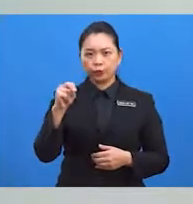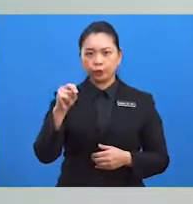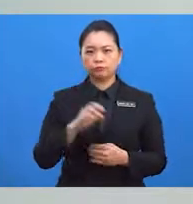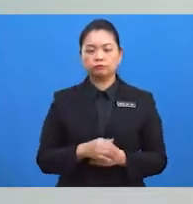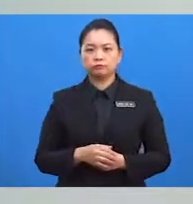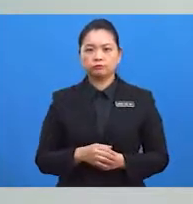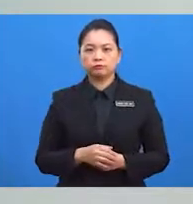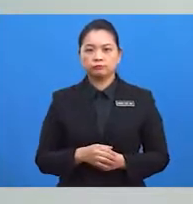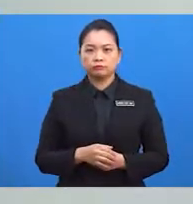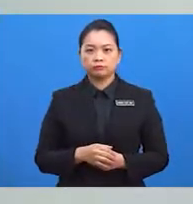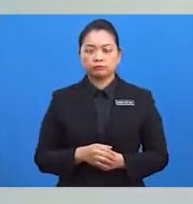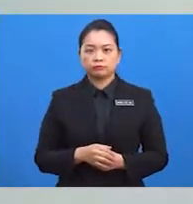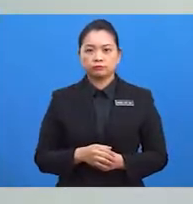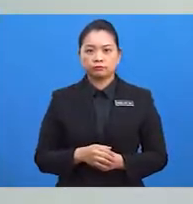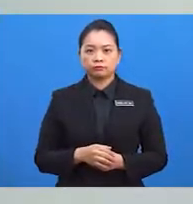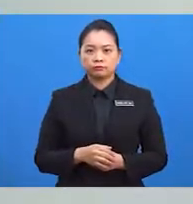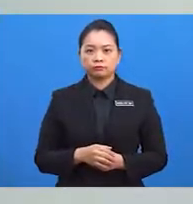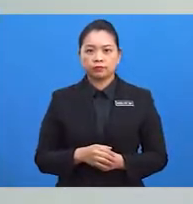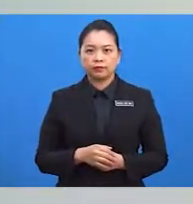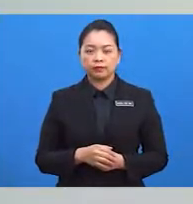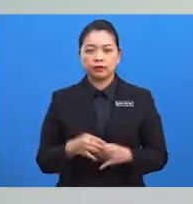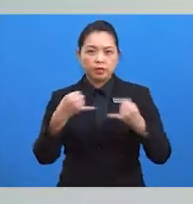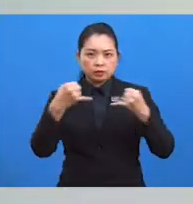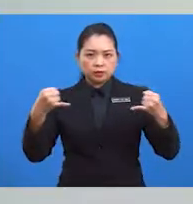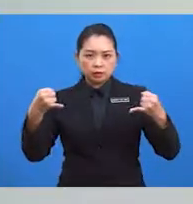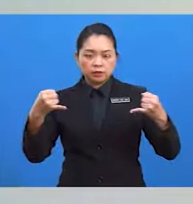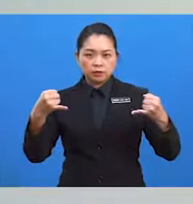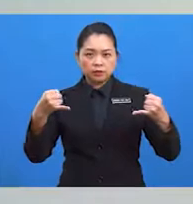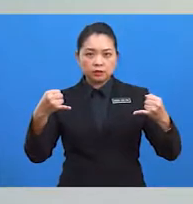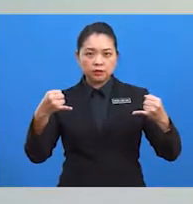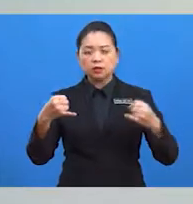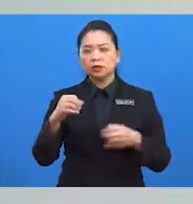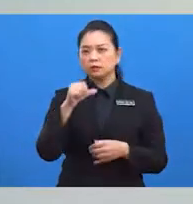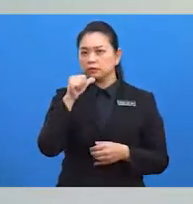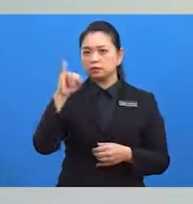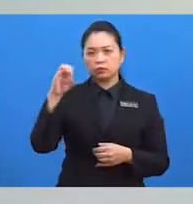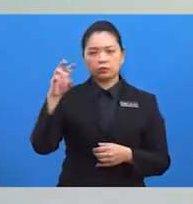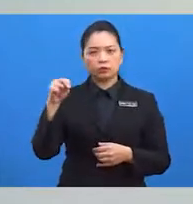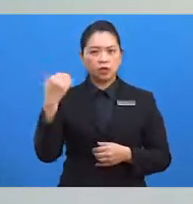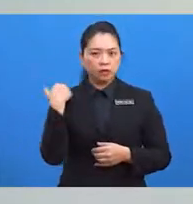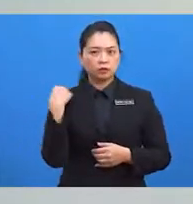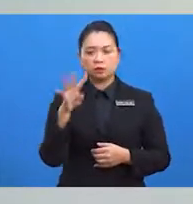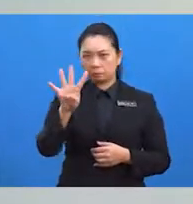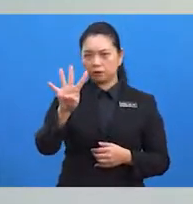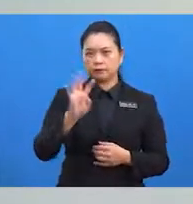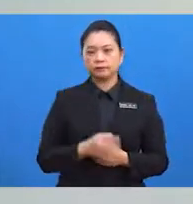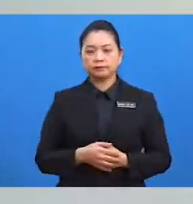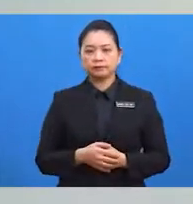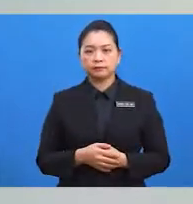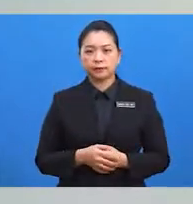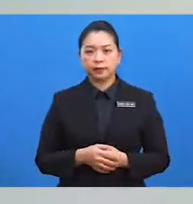elektromagnetik yang Hai jenis sinaran tidak mengayun terbahagi kepada empat